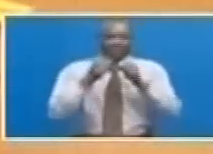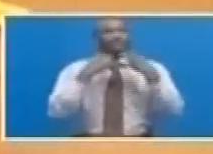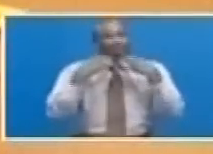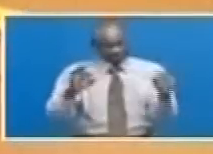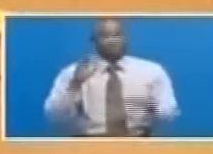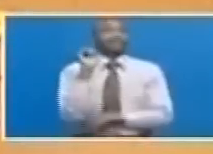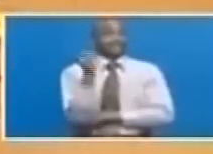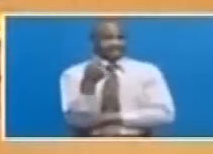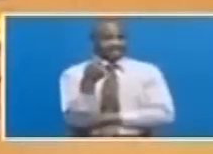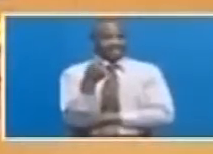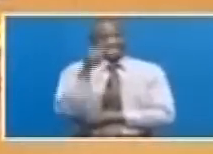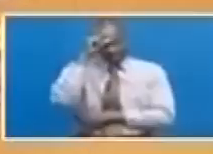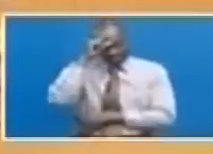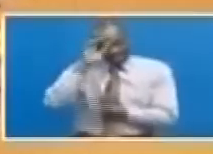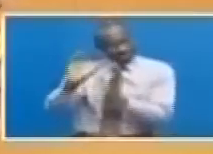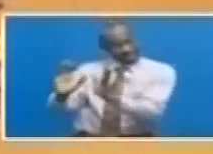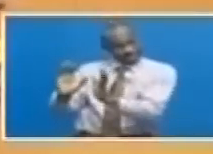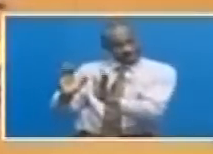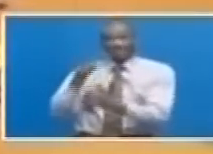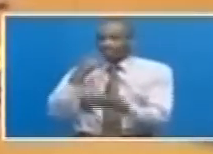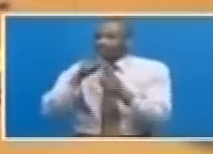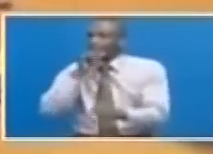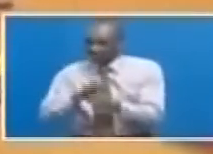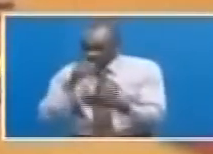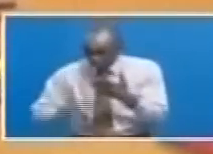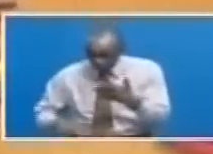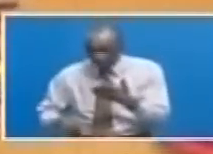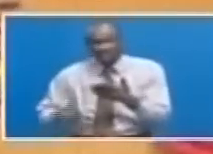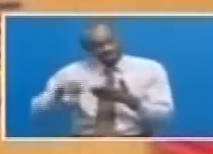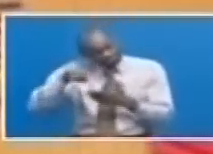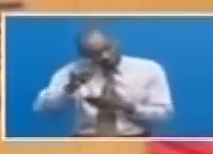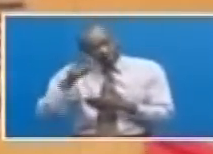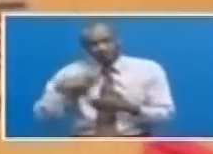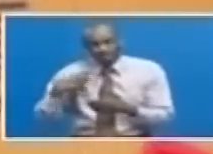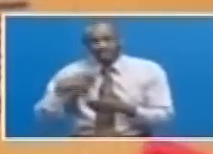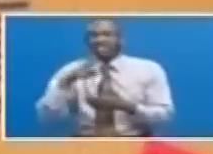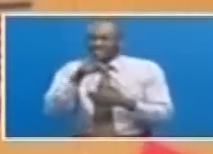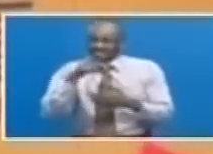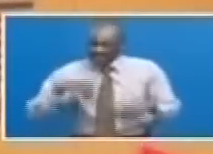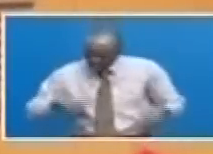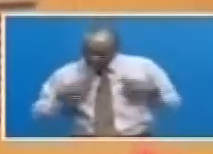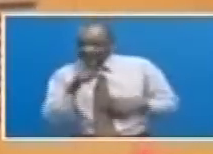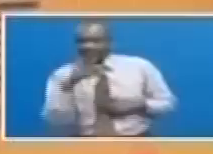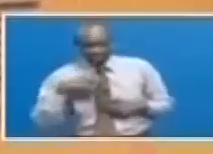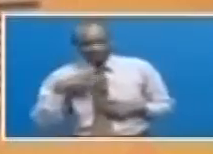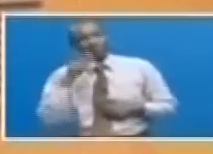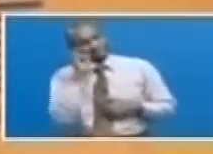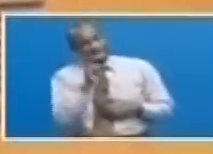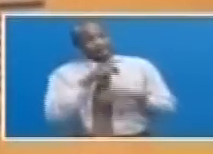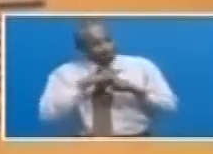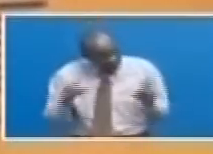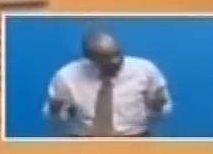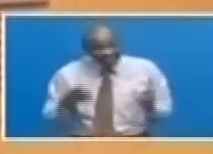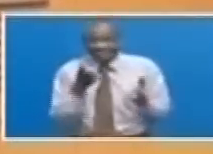Kenya. Serikali kwa upande wake iliahidi kuhakikisha kwamba hadhi ya mashujaa hao imetambulika, lakini